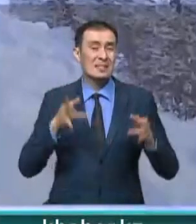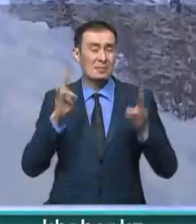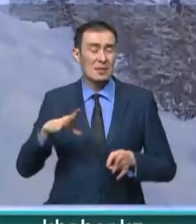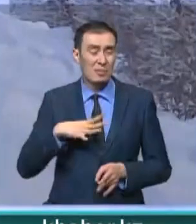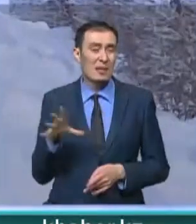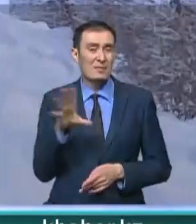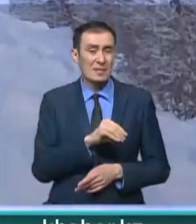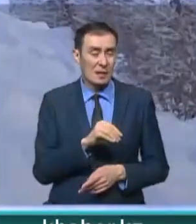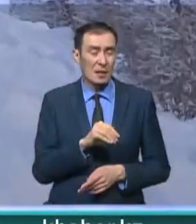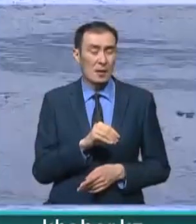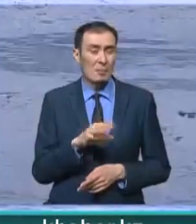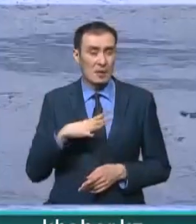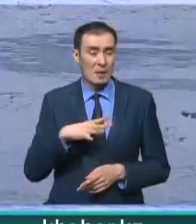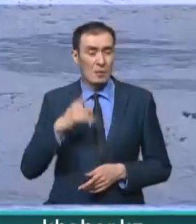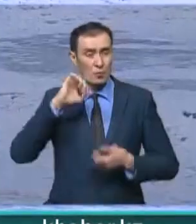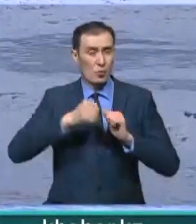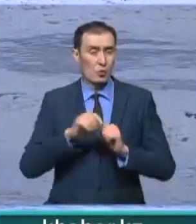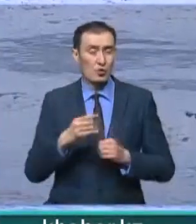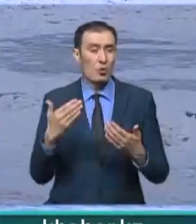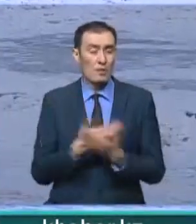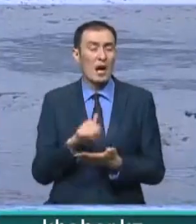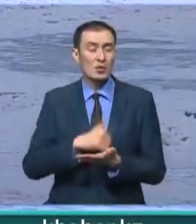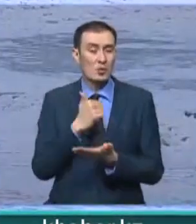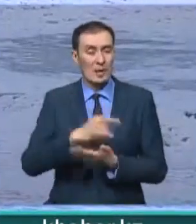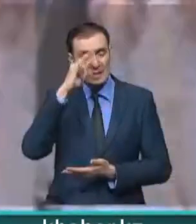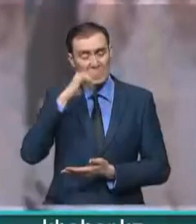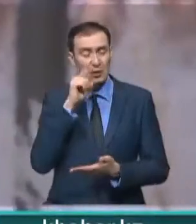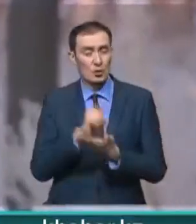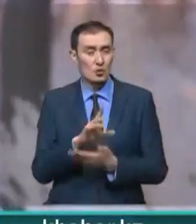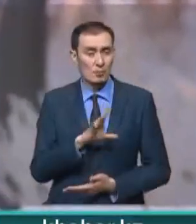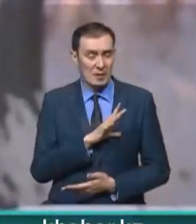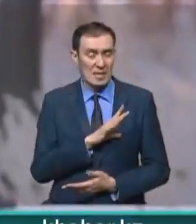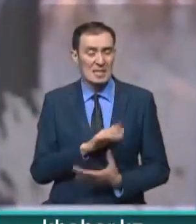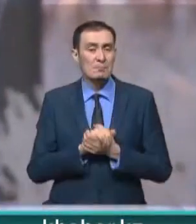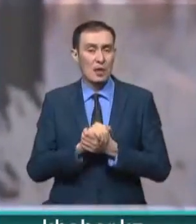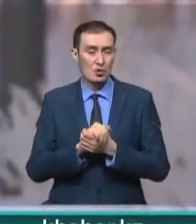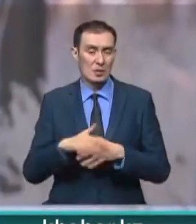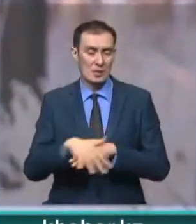для всех хорошим уроком. Фундамент нового Казахстана в первую очередь –